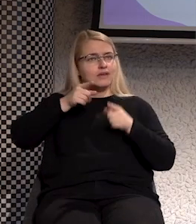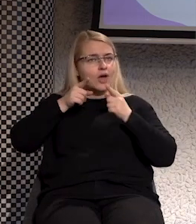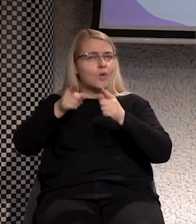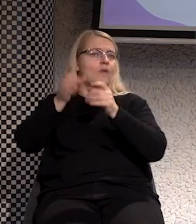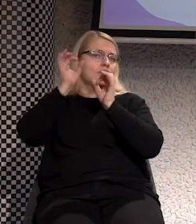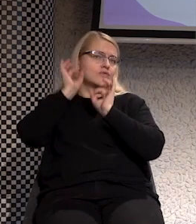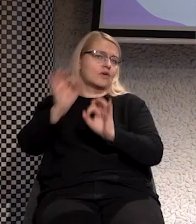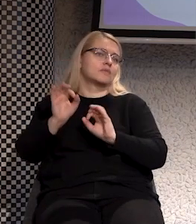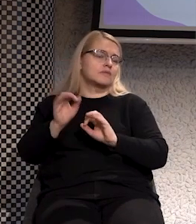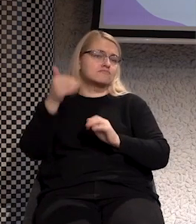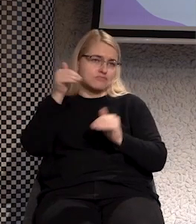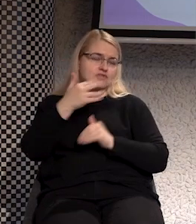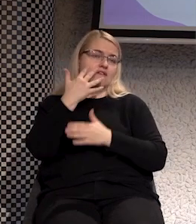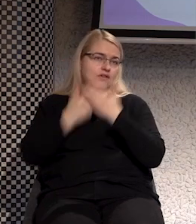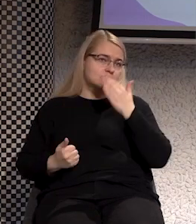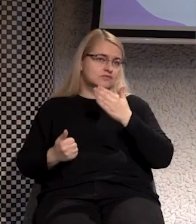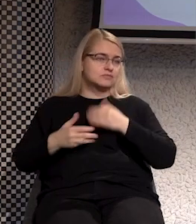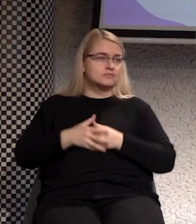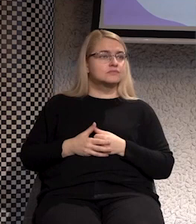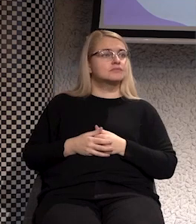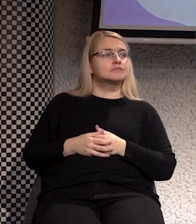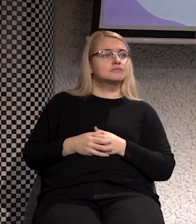i też może być do tego wykorzystana?